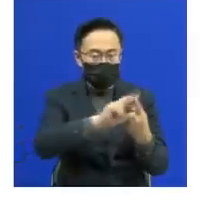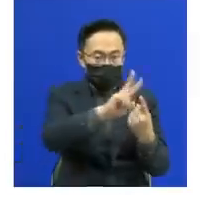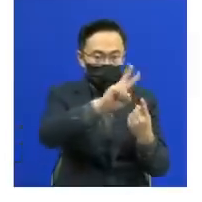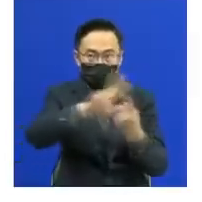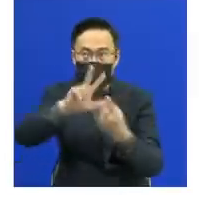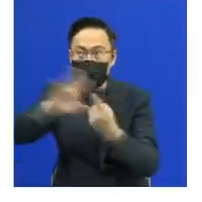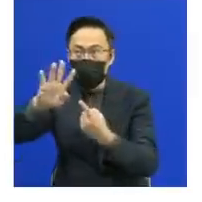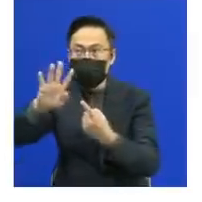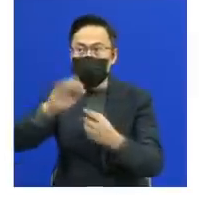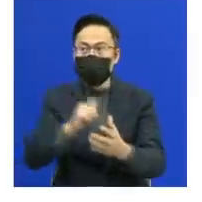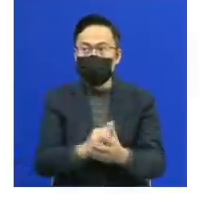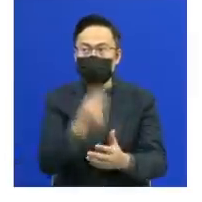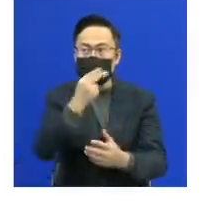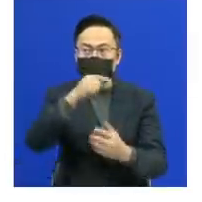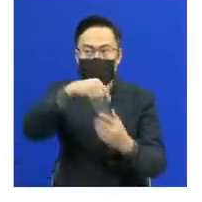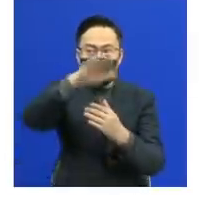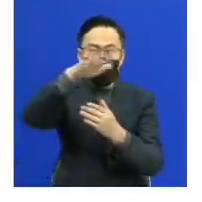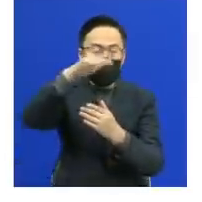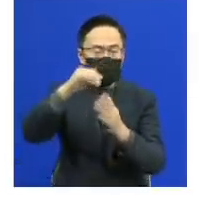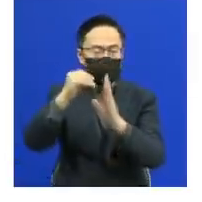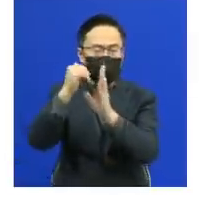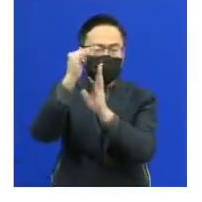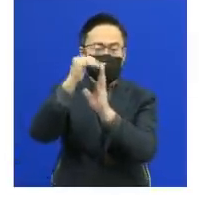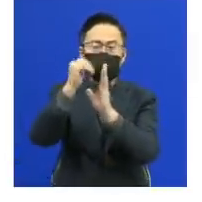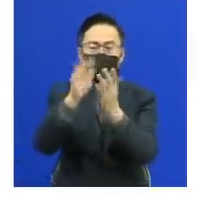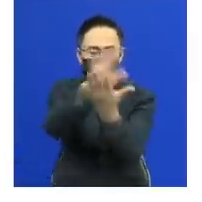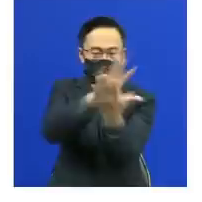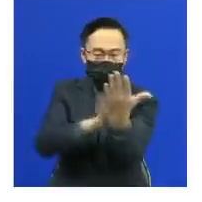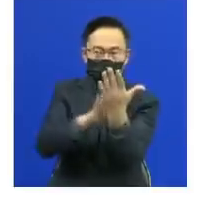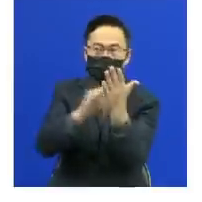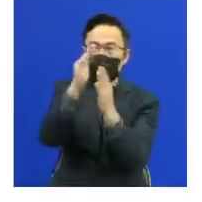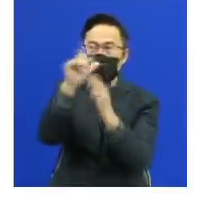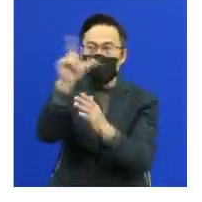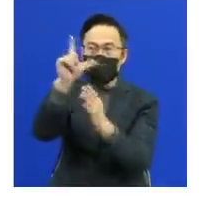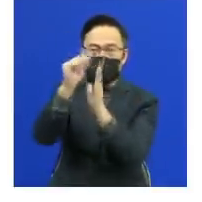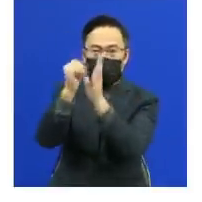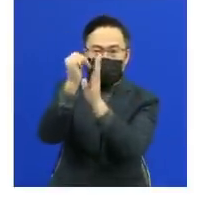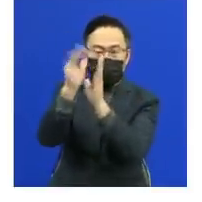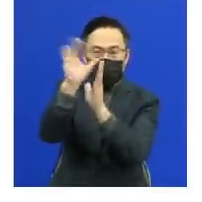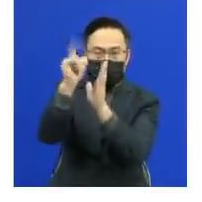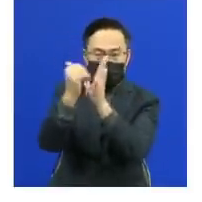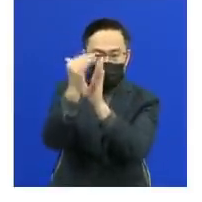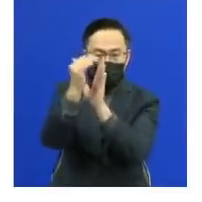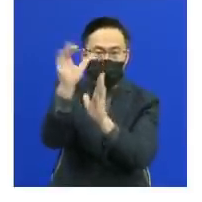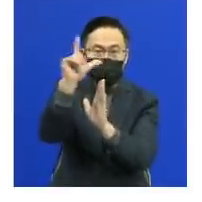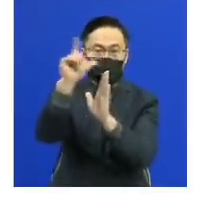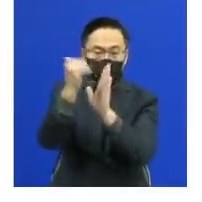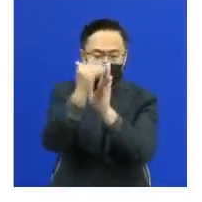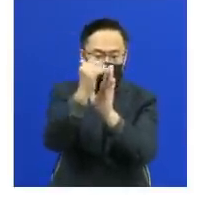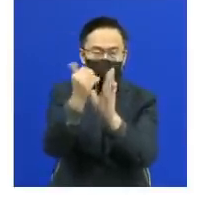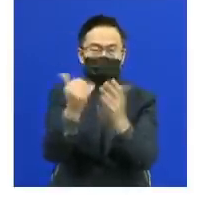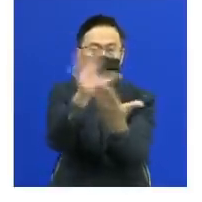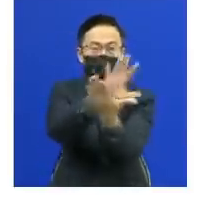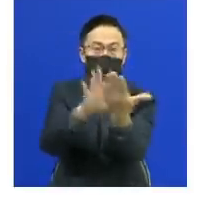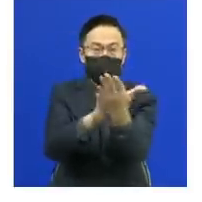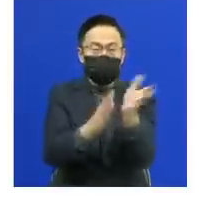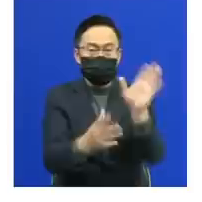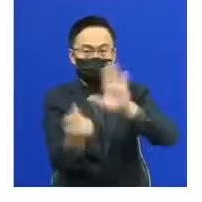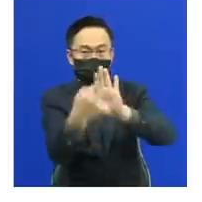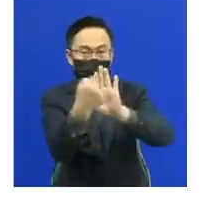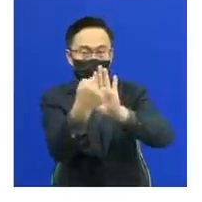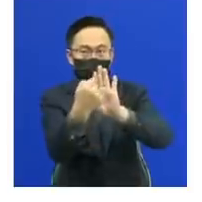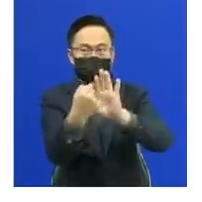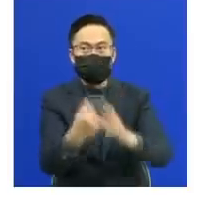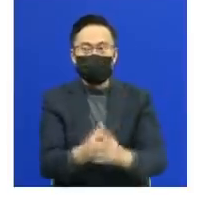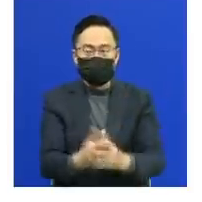คืออยู่ด้านบนนะด้านบนเกือบๆบนสุดของแผนที่นะฮะท่านผู้ชมดูตาม3จุดนั้นอยู่ใน